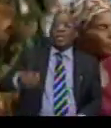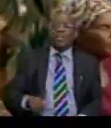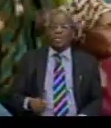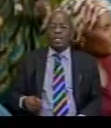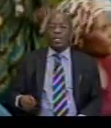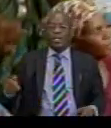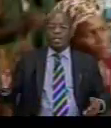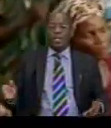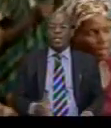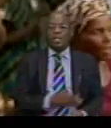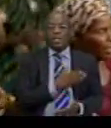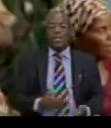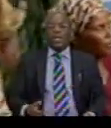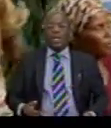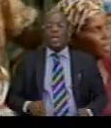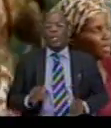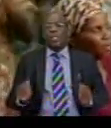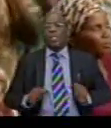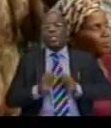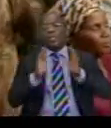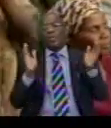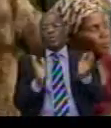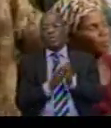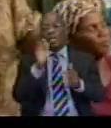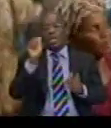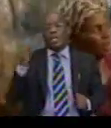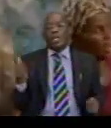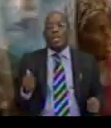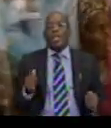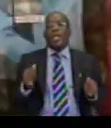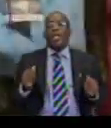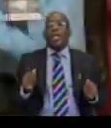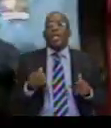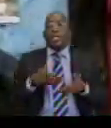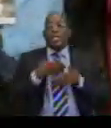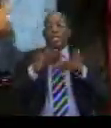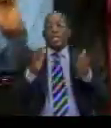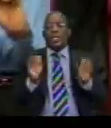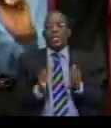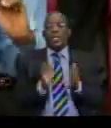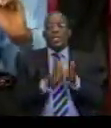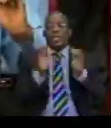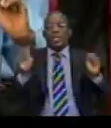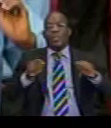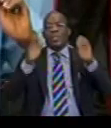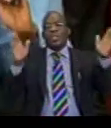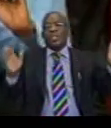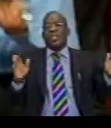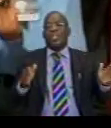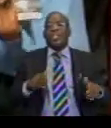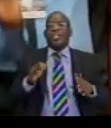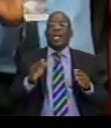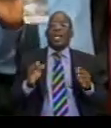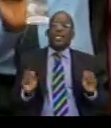chante allez, oh, allez, allez, allez.